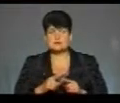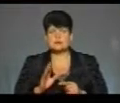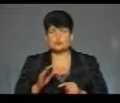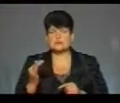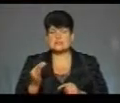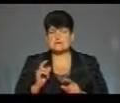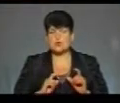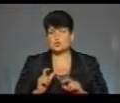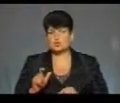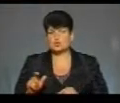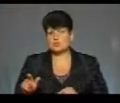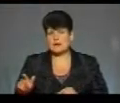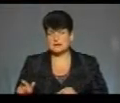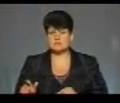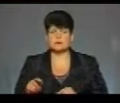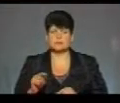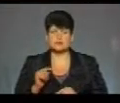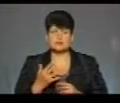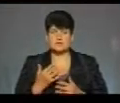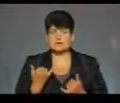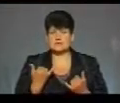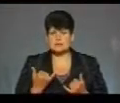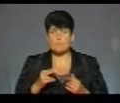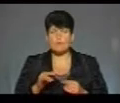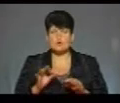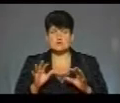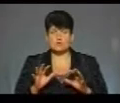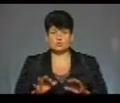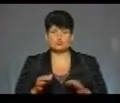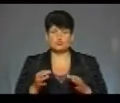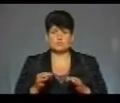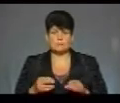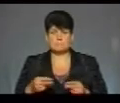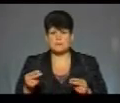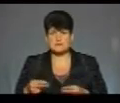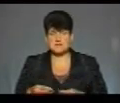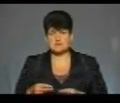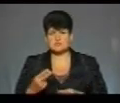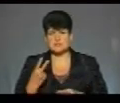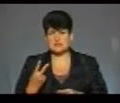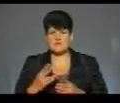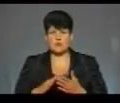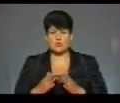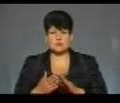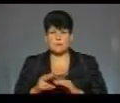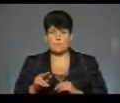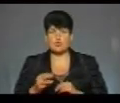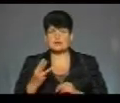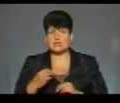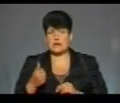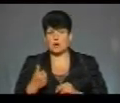цікаво для студентів, оскільки зараз по законодавству дозволено, підписавши два контракти по